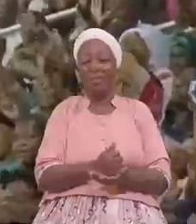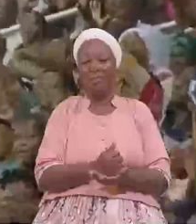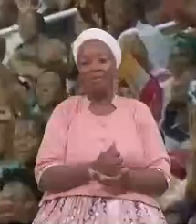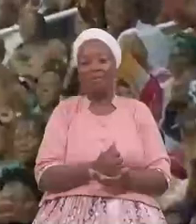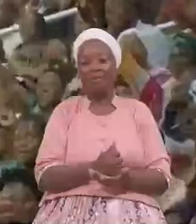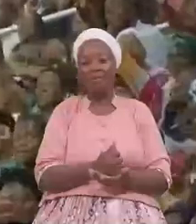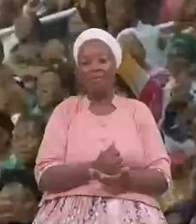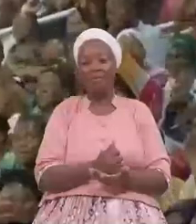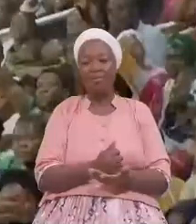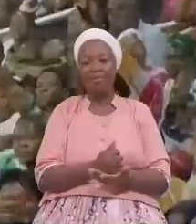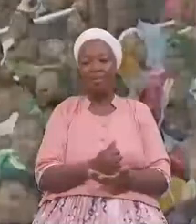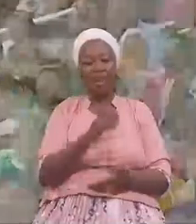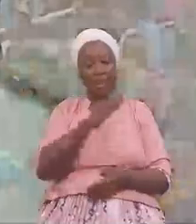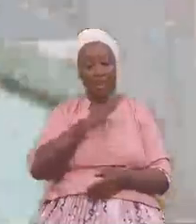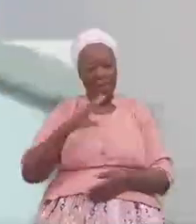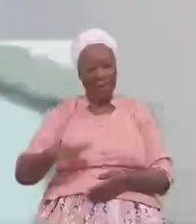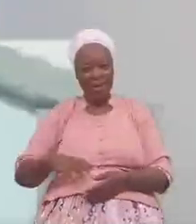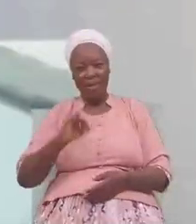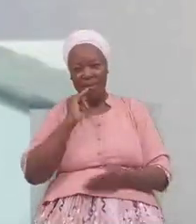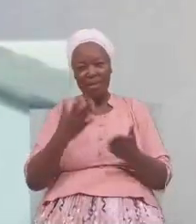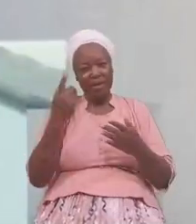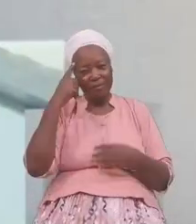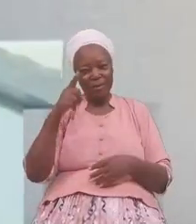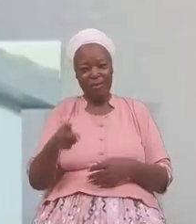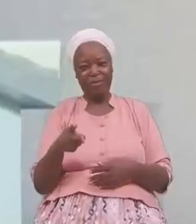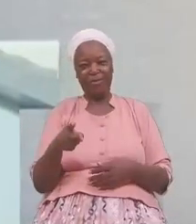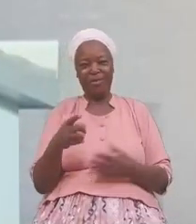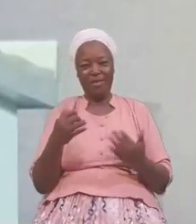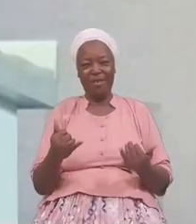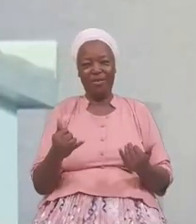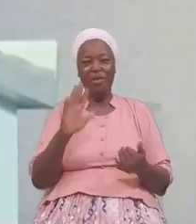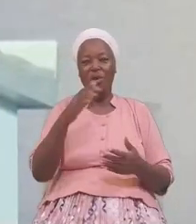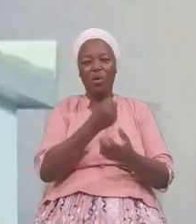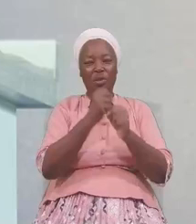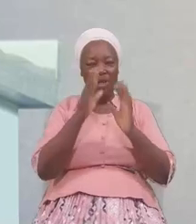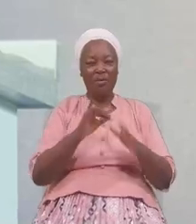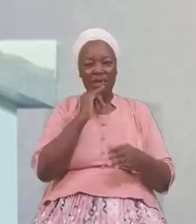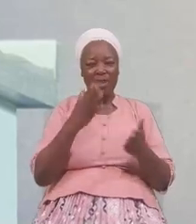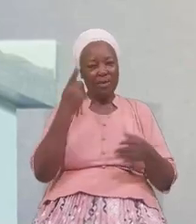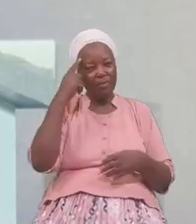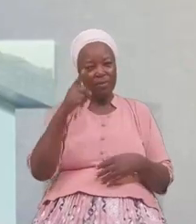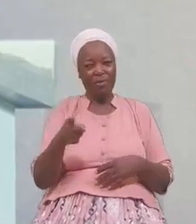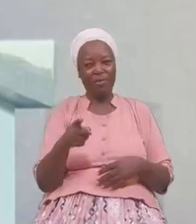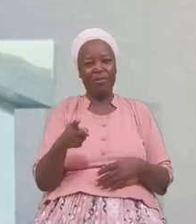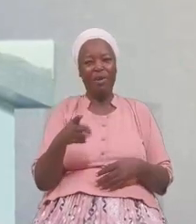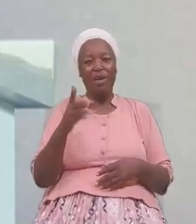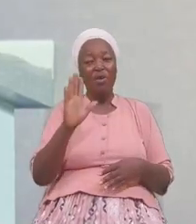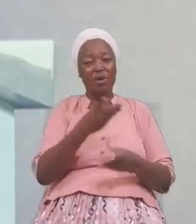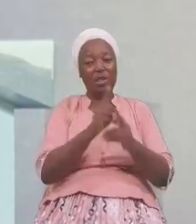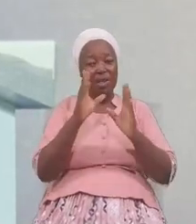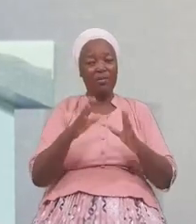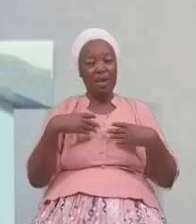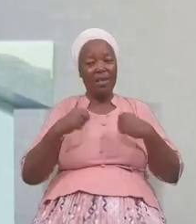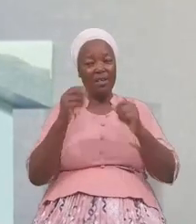Christ est là pour toi. Ton sauveur est là pour toi. Ton libérateur, guérisseur est là pour